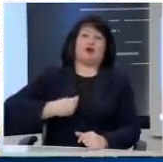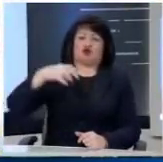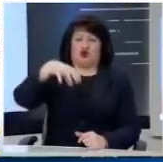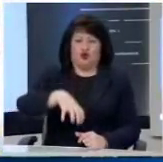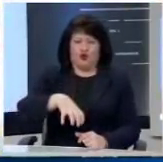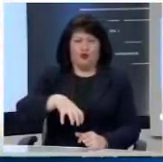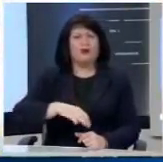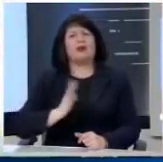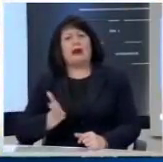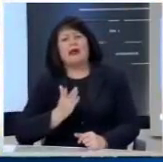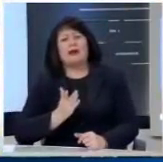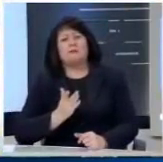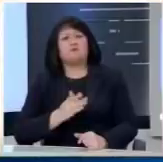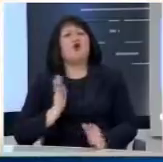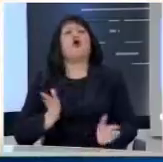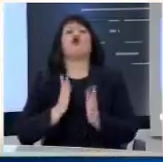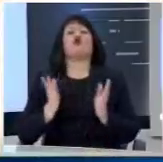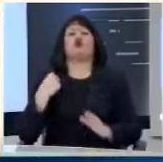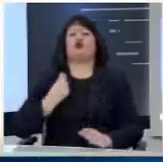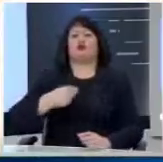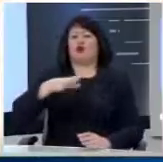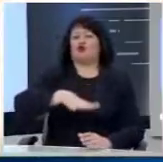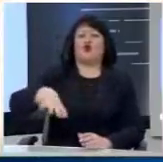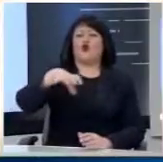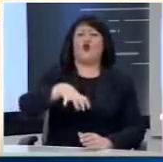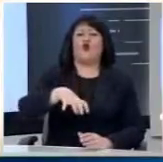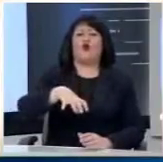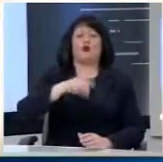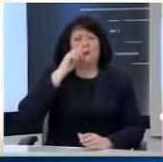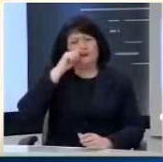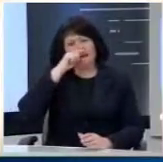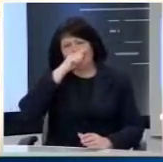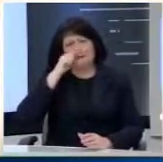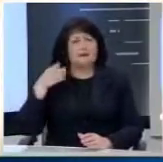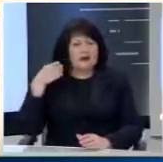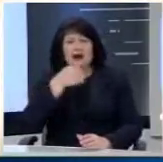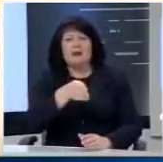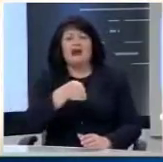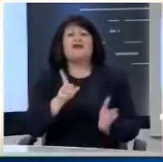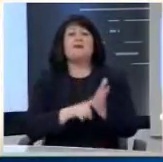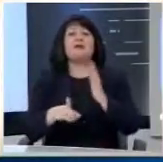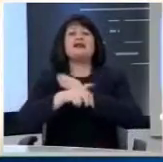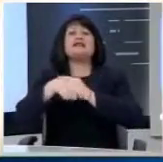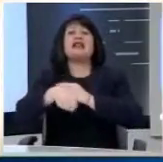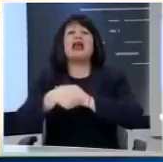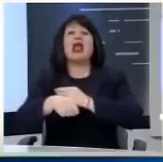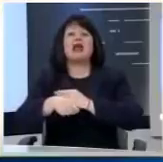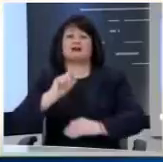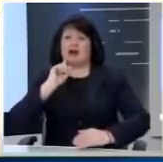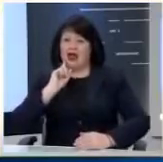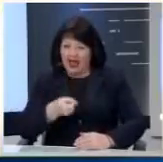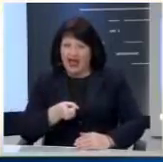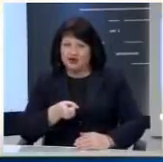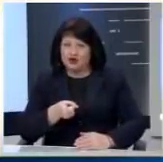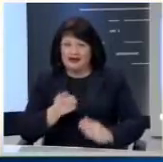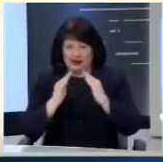δηλαδή ακόμα σε οποιοδήποτε δημόσιο χώρο, ακόμα και σε ένα ιδιωτικό χώρο, για να παρέμβει κάποιος πρέπει με εισαγγελέα να παρέμβει, διότι υπάρχει, δεν μπορεί κανένα να μπει